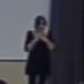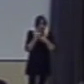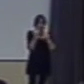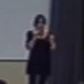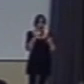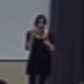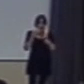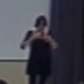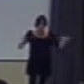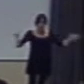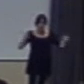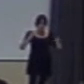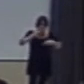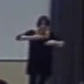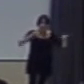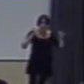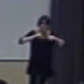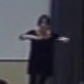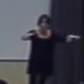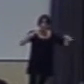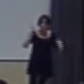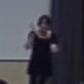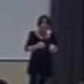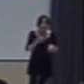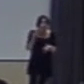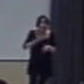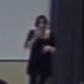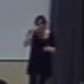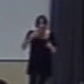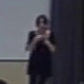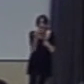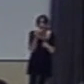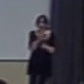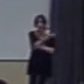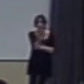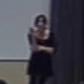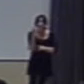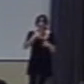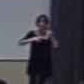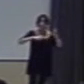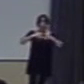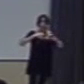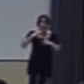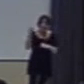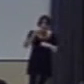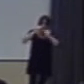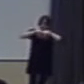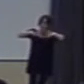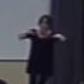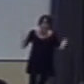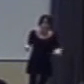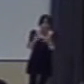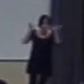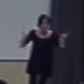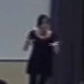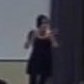d'emergir, ha d'aflorar. I és molt important el paper que la gent del món de la comunicació teniu per fer-ho aflorar,